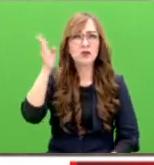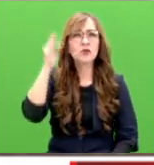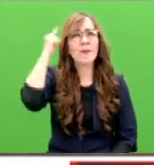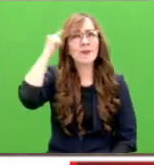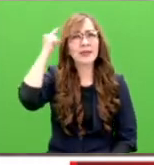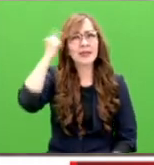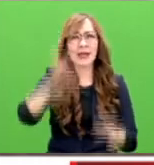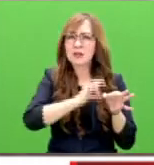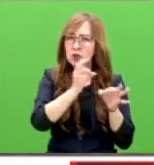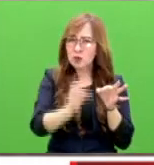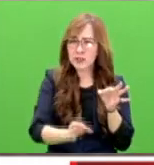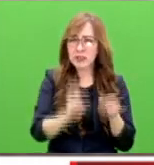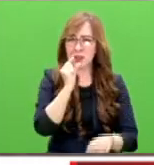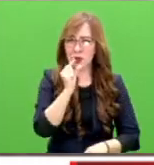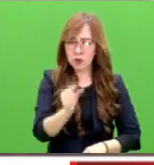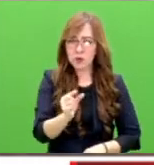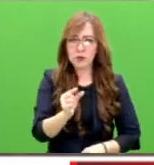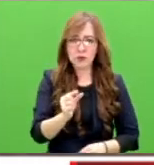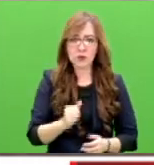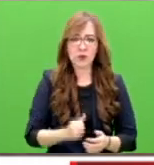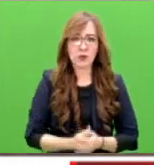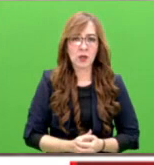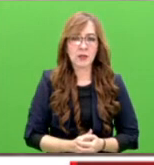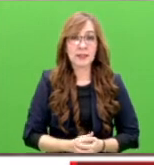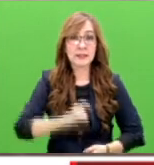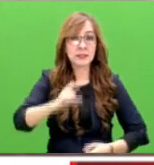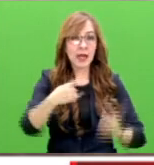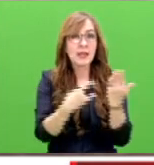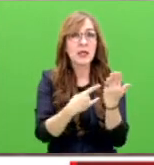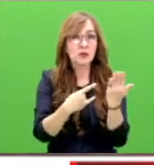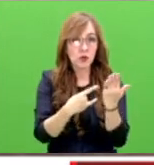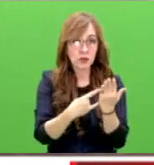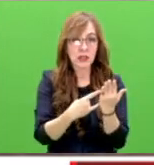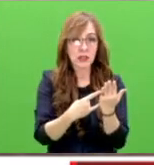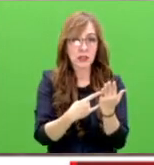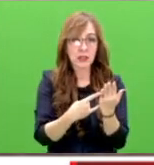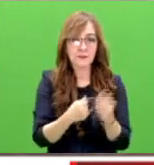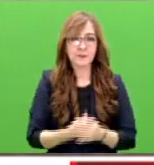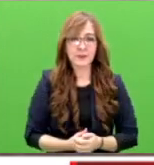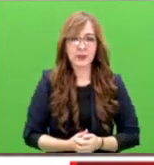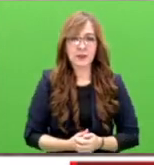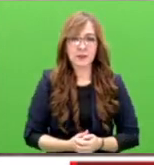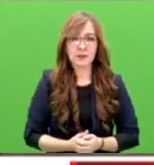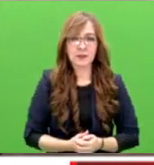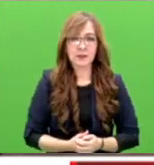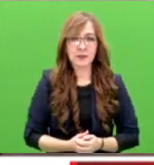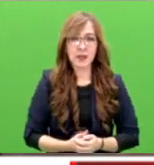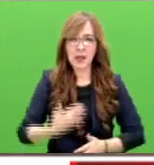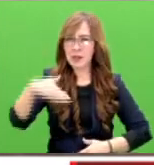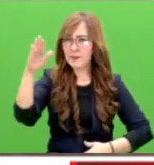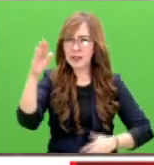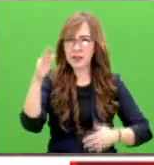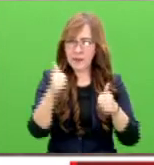jalan keluar untuk melakukan istilahnya secara teknologi atau PLTSA dengan melakukan teknologi